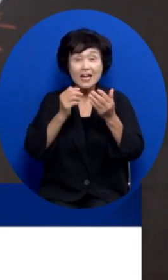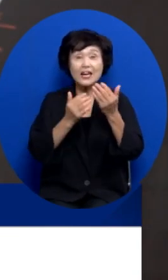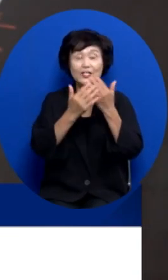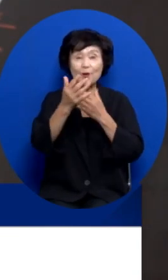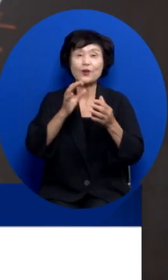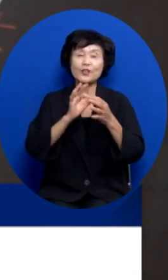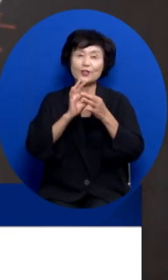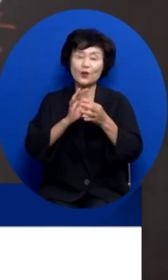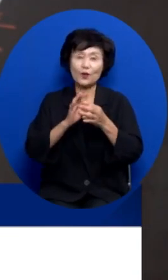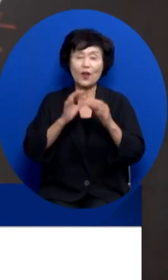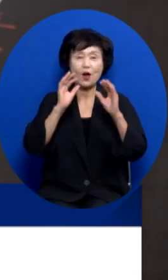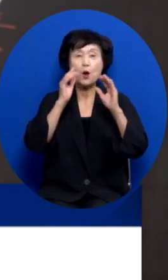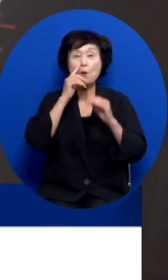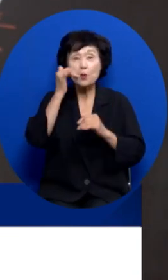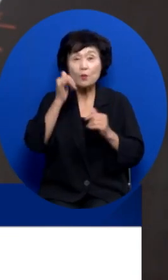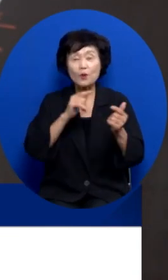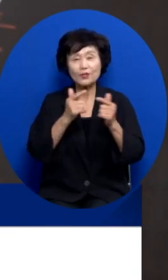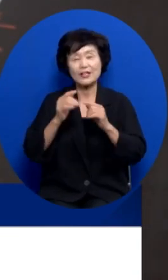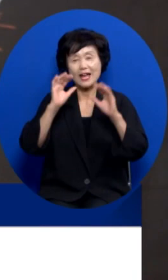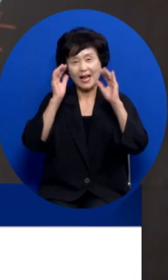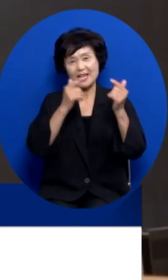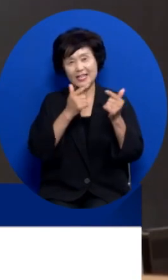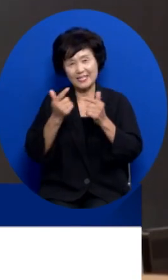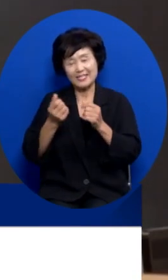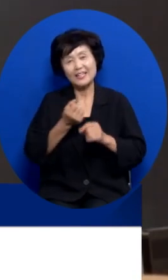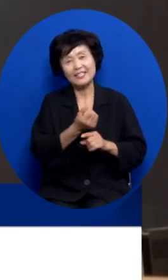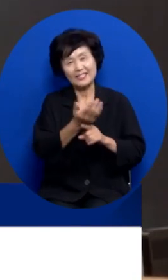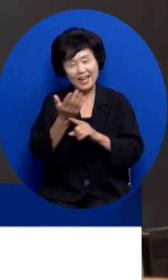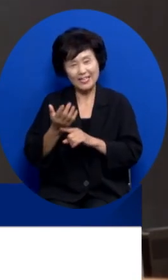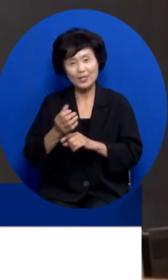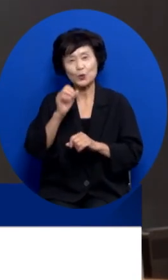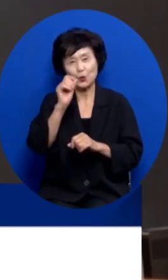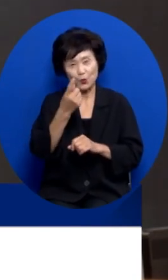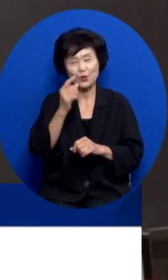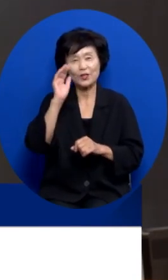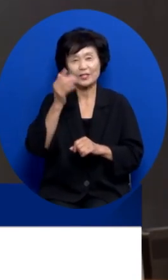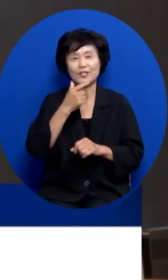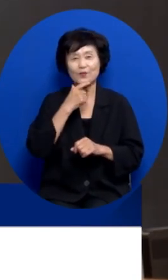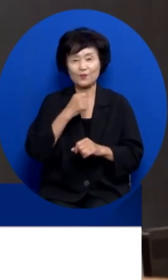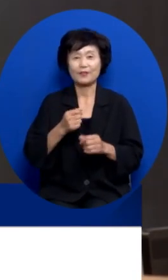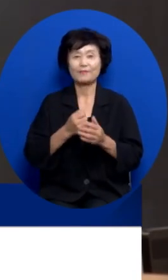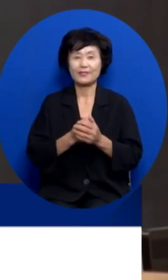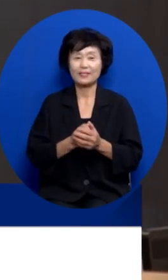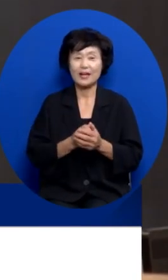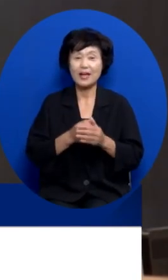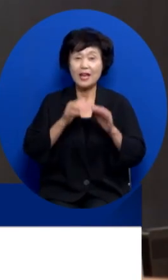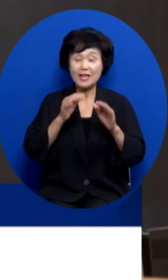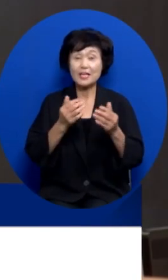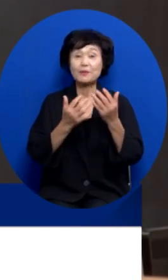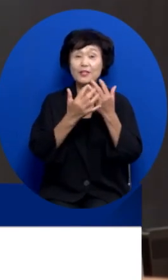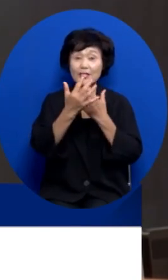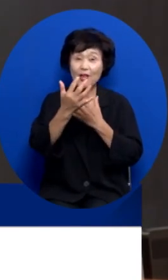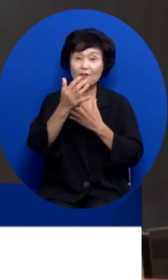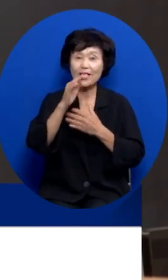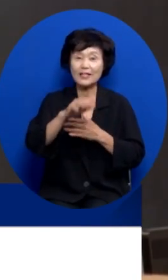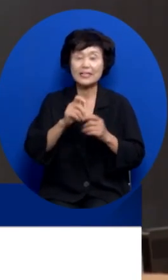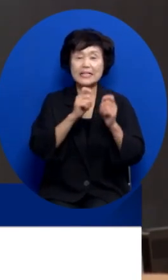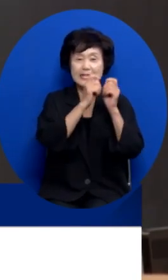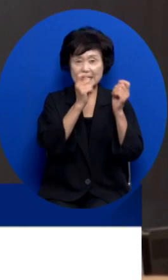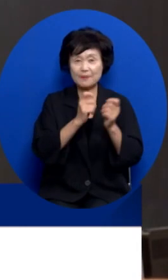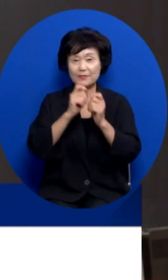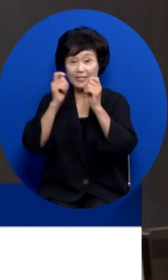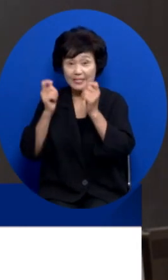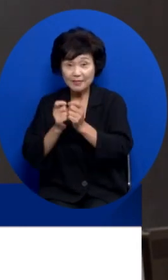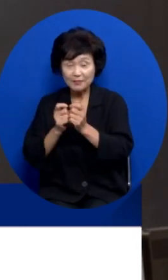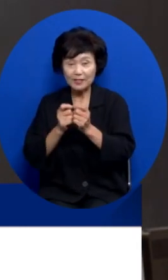기회를 만들어보자라고 해서 이제 법인을 만들었고요. 이번 6회 때부터는 팀들 간의 상호평가를 하는